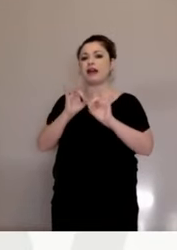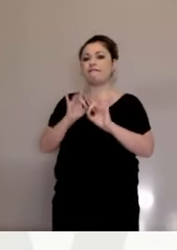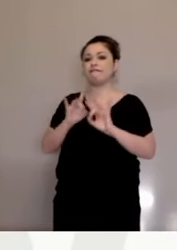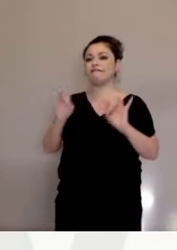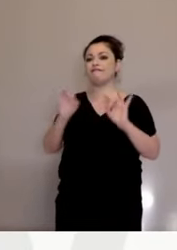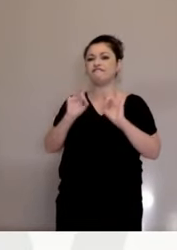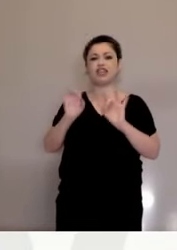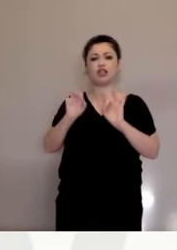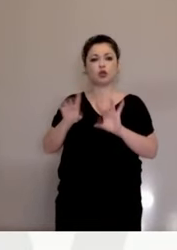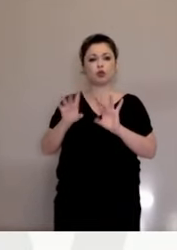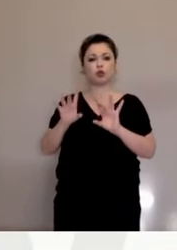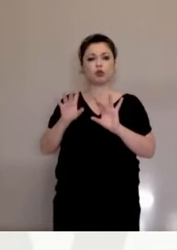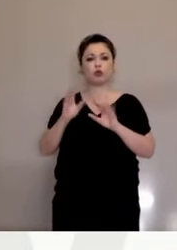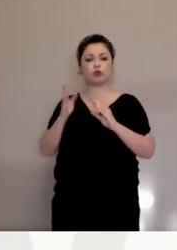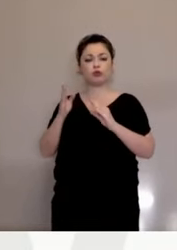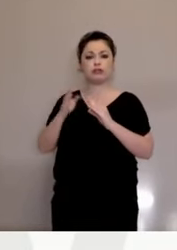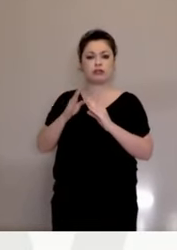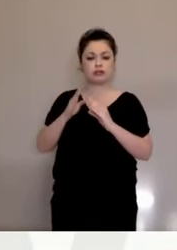Poi